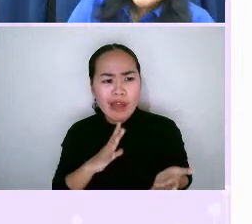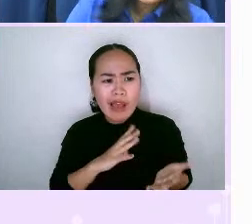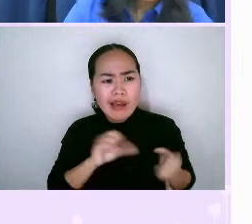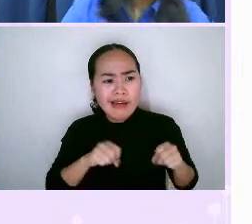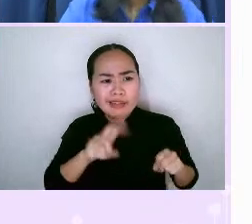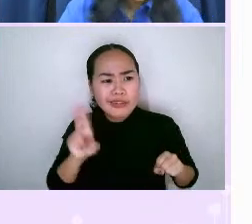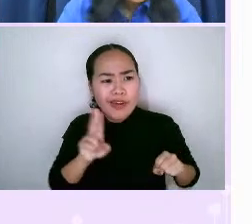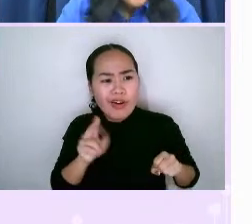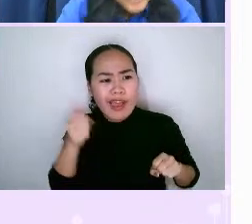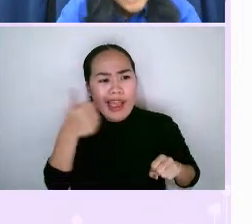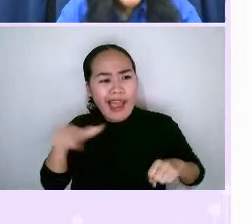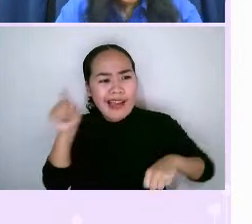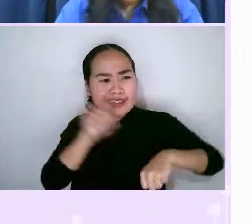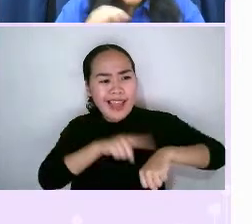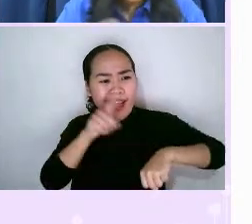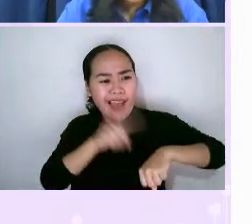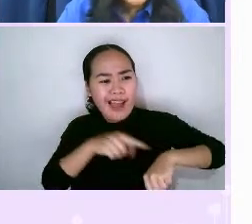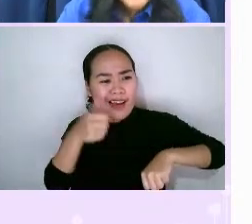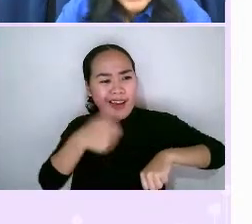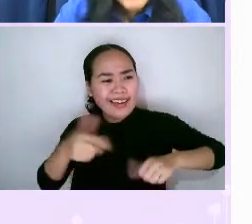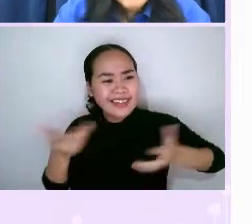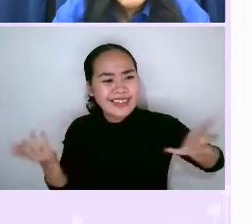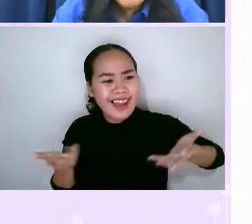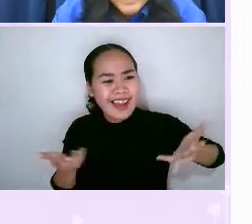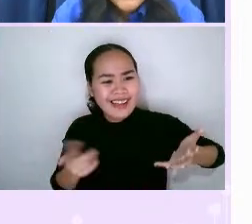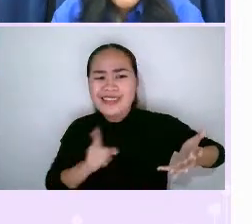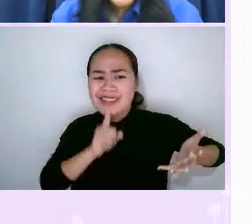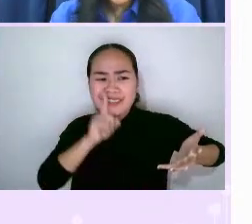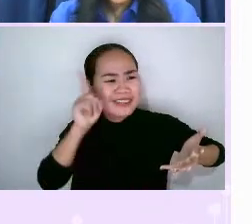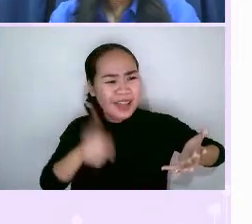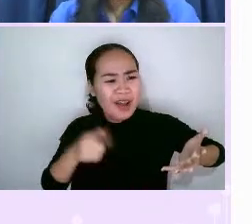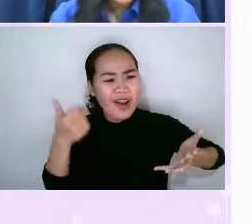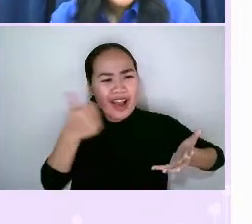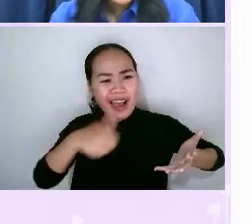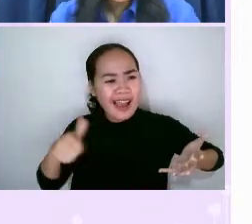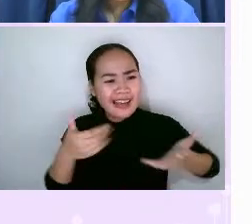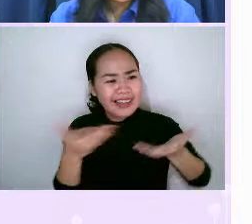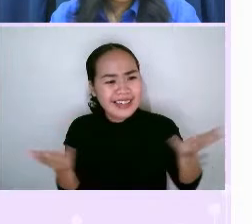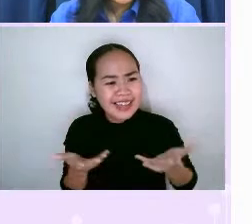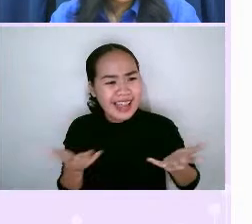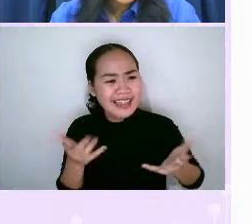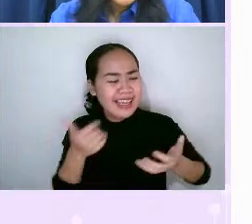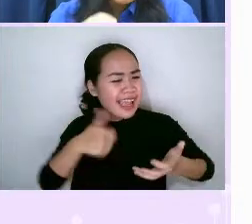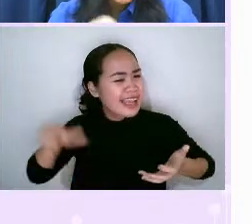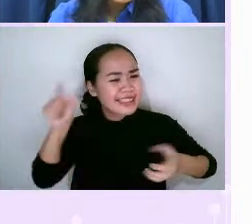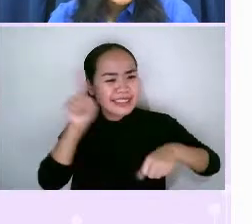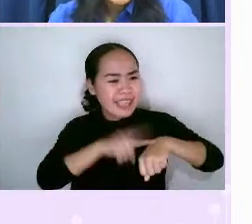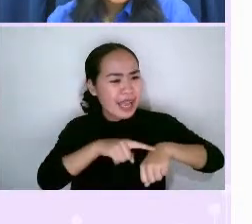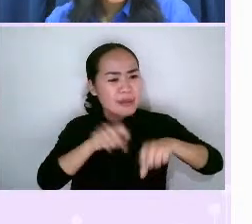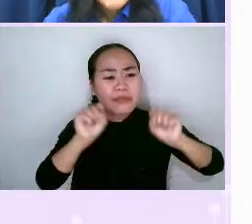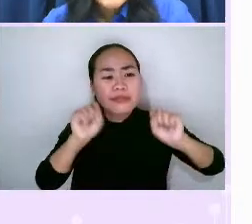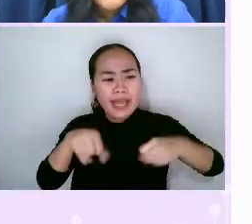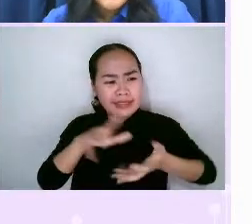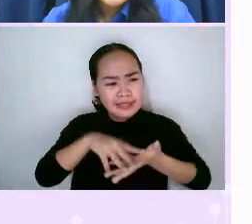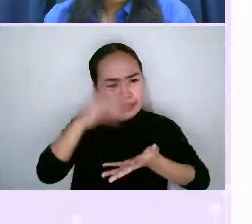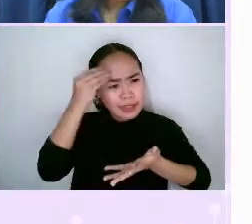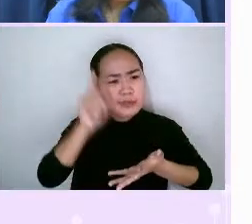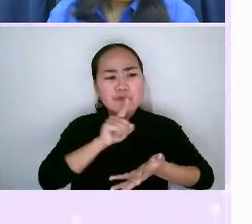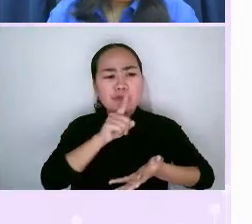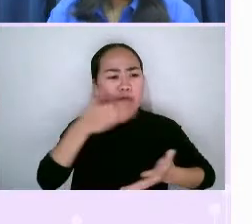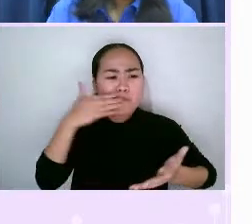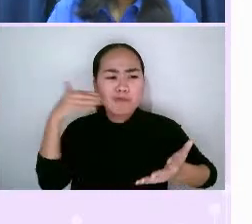kahit saan, kahit anong oras, gamit po ang gadget, pwede po kayong mag-aral ng TVET. Kaya po siya very